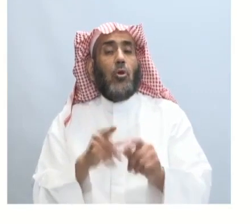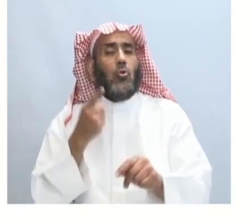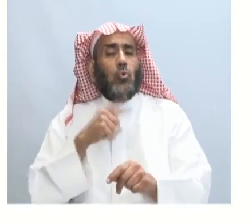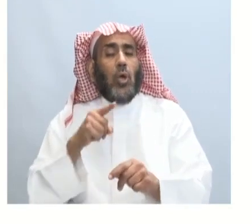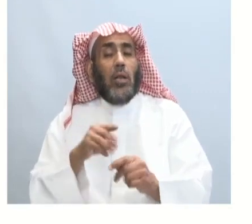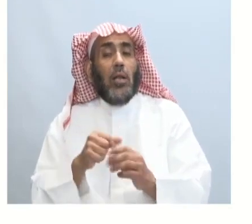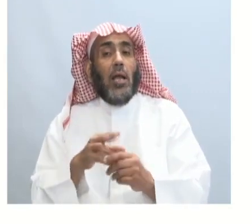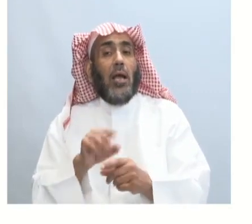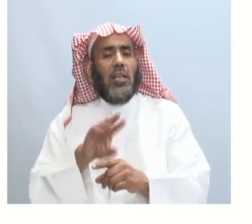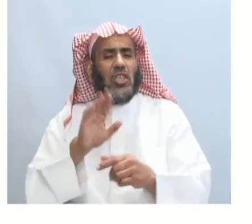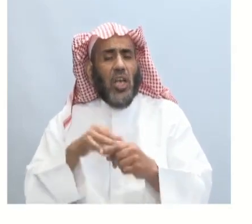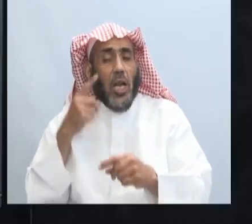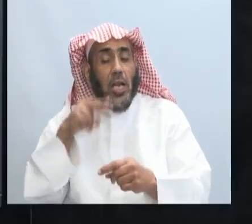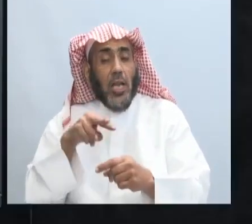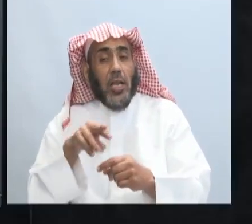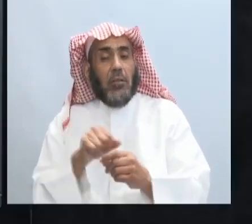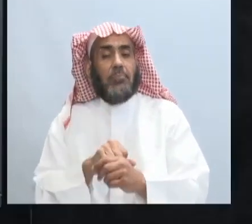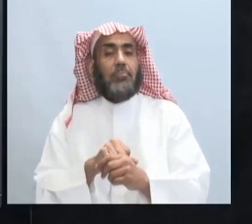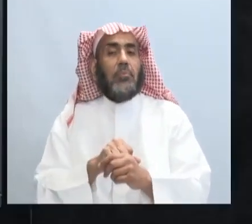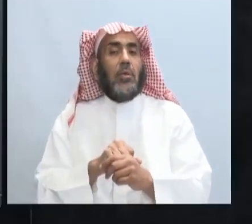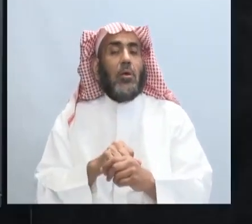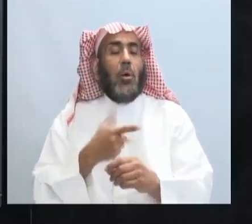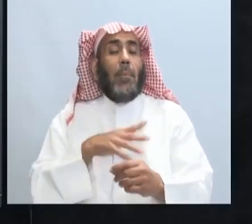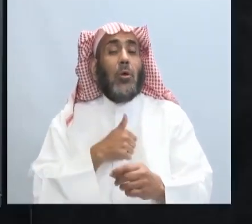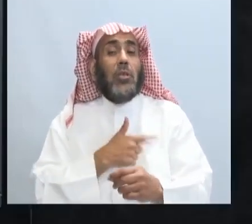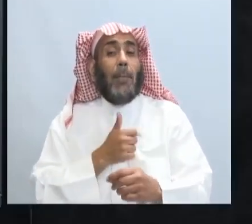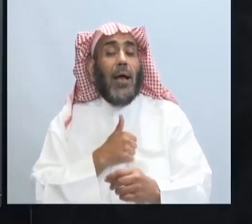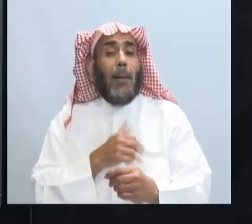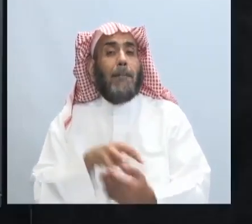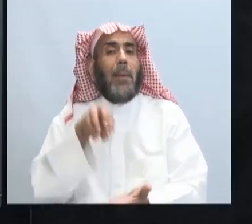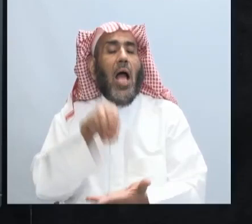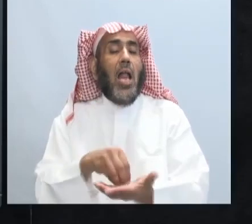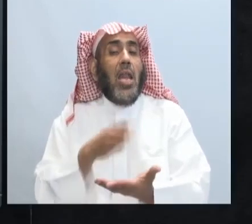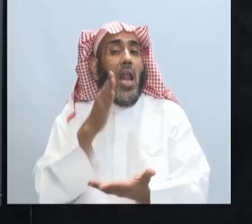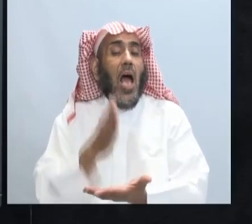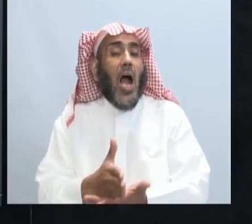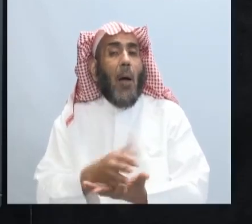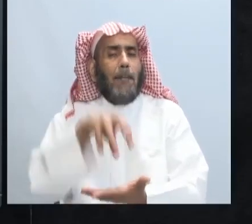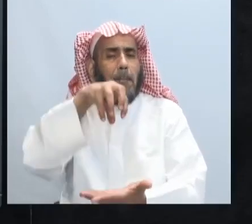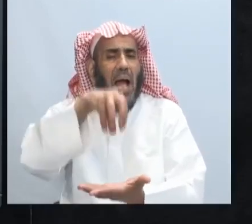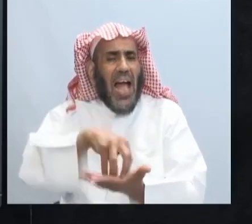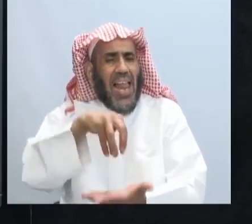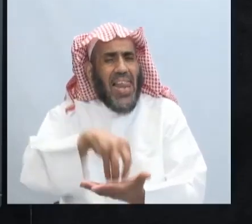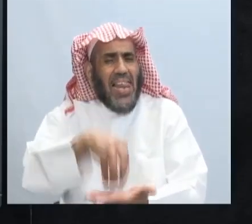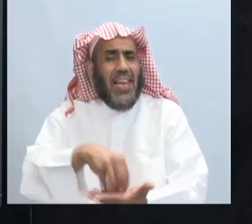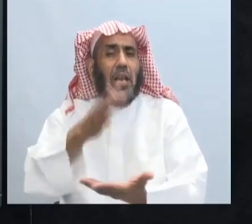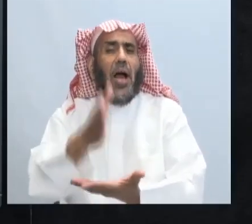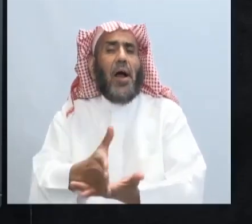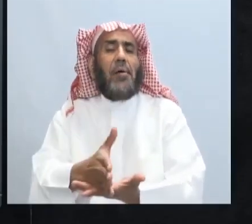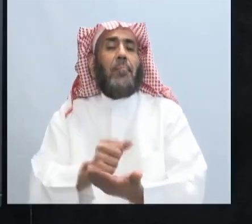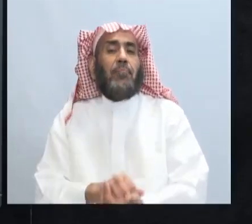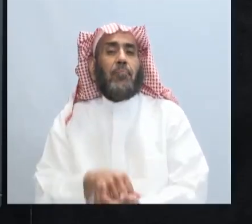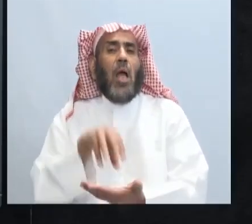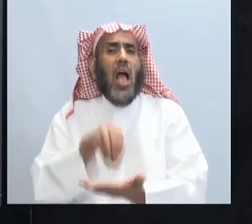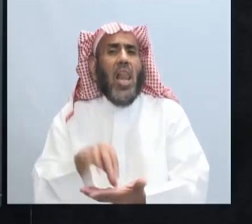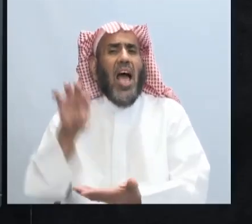عليها هذا الشيء الذي يرد عليه بما يسمى محل الحق بما يسمى محل